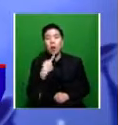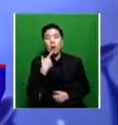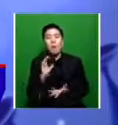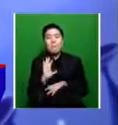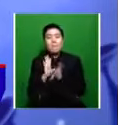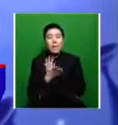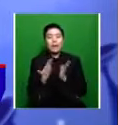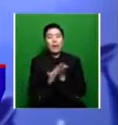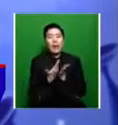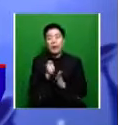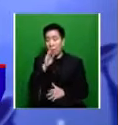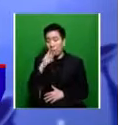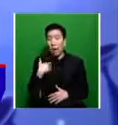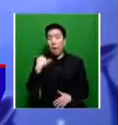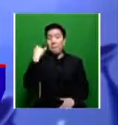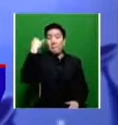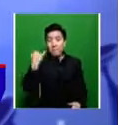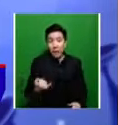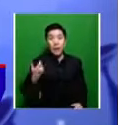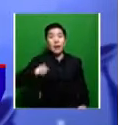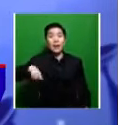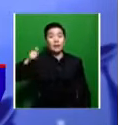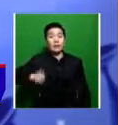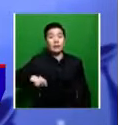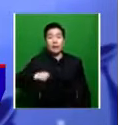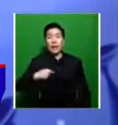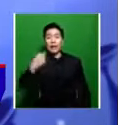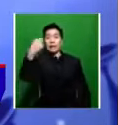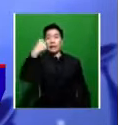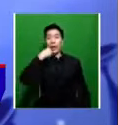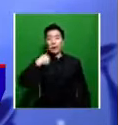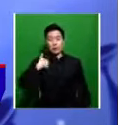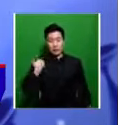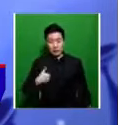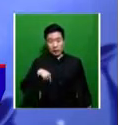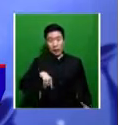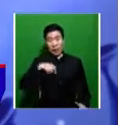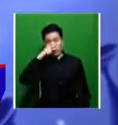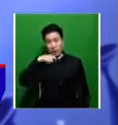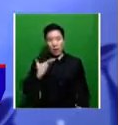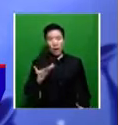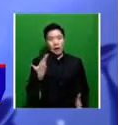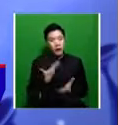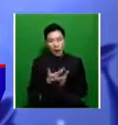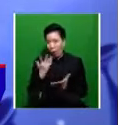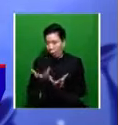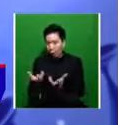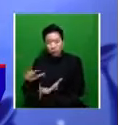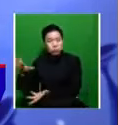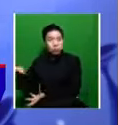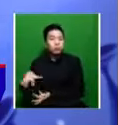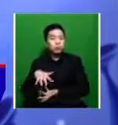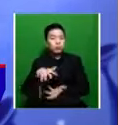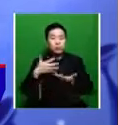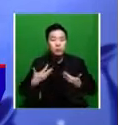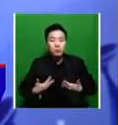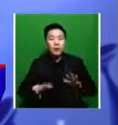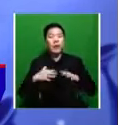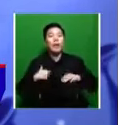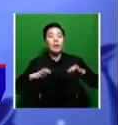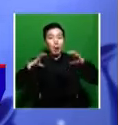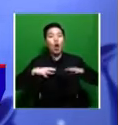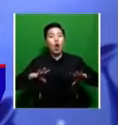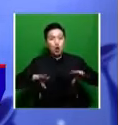ลี่ยนเป็นเงินแทนถ้าสุดท้ายแล้วศาลมีคำสั่งว่าจะต้องคืนของกลางตรงนั้นไปรัฐบาลก็